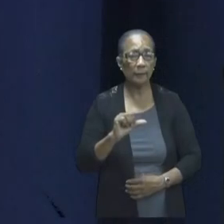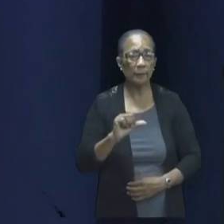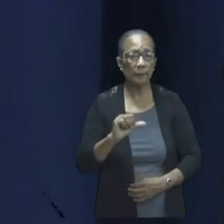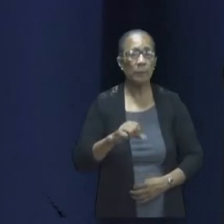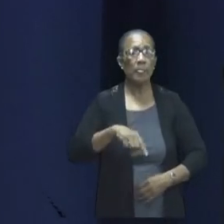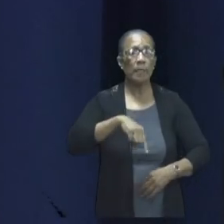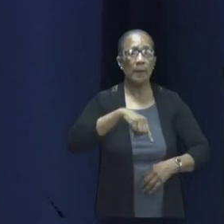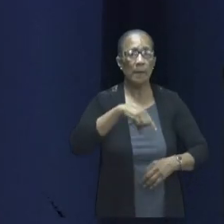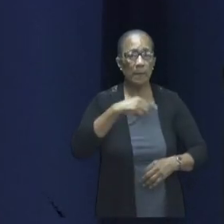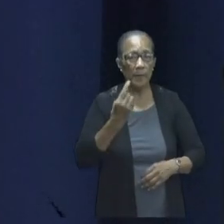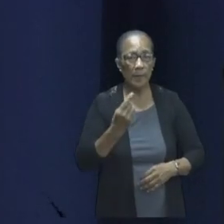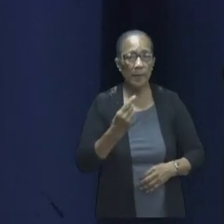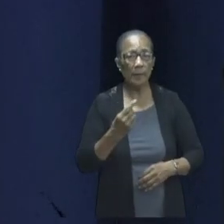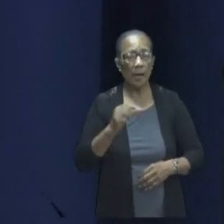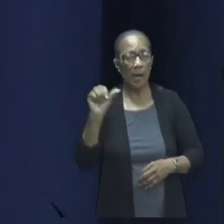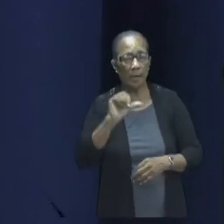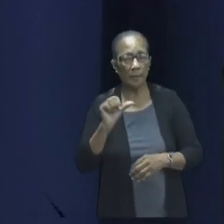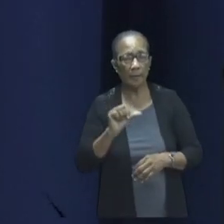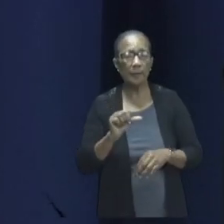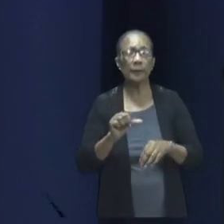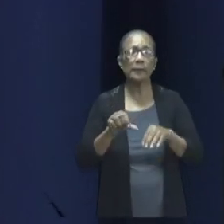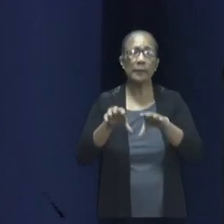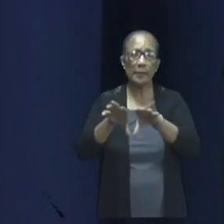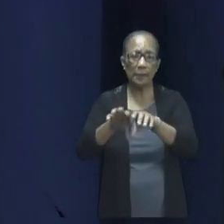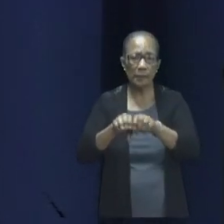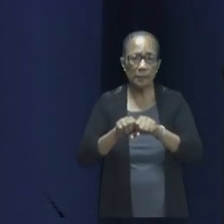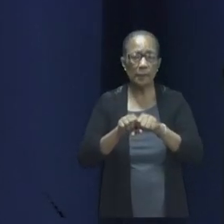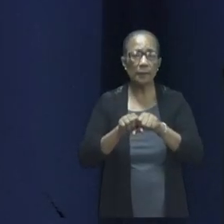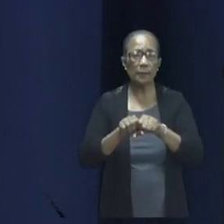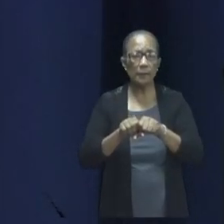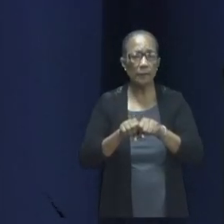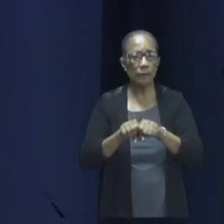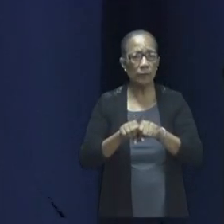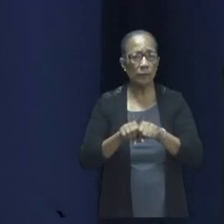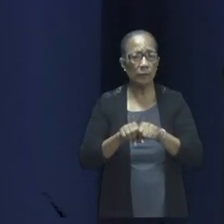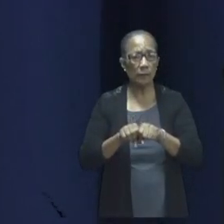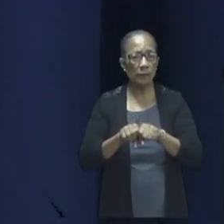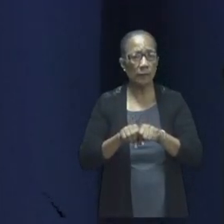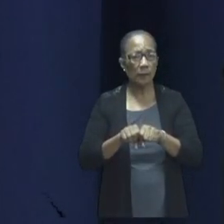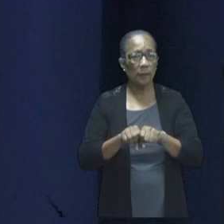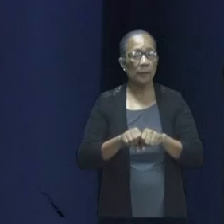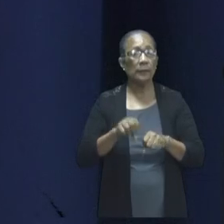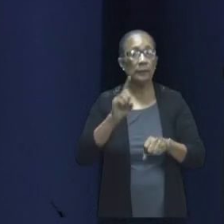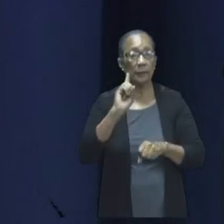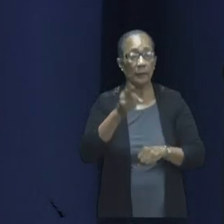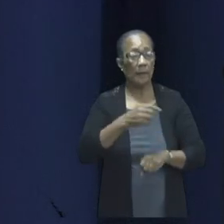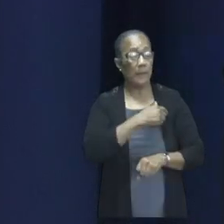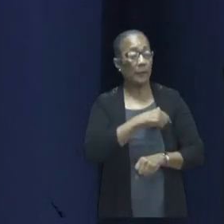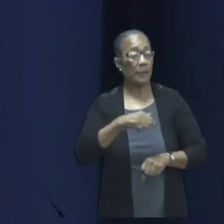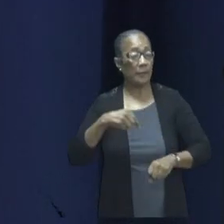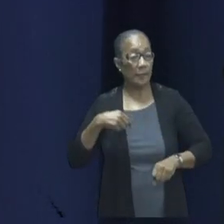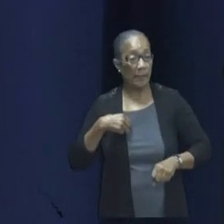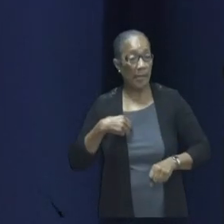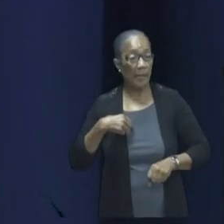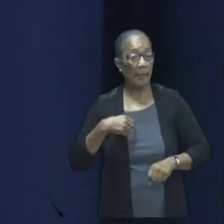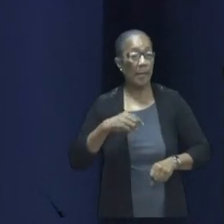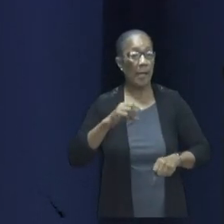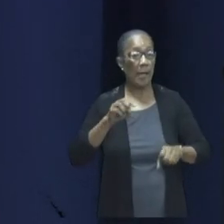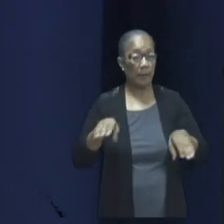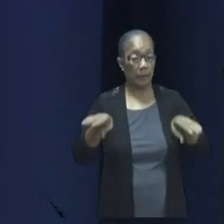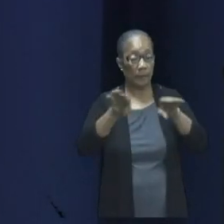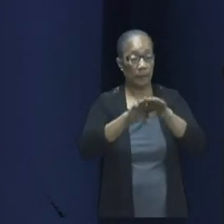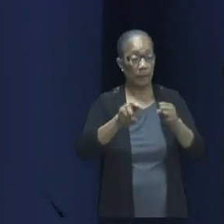tastbare initiatief voor de leader splits for new jersey de president had die kant tijdens elk op 26